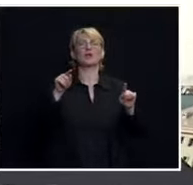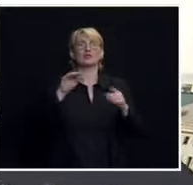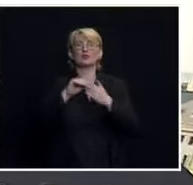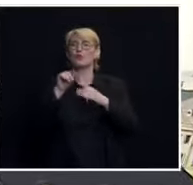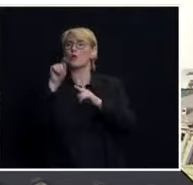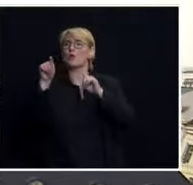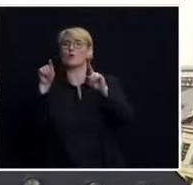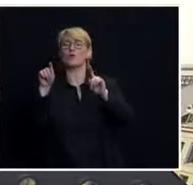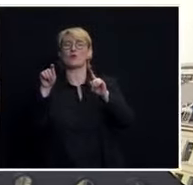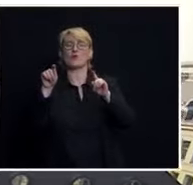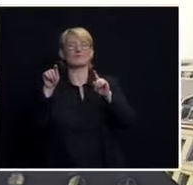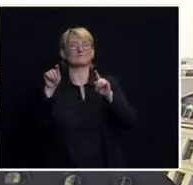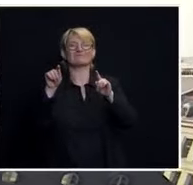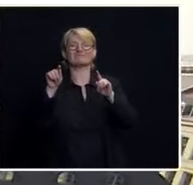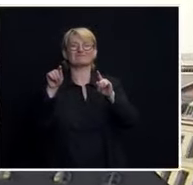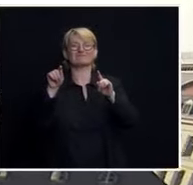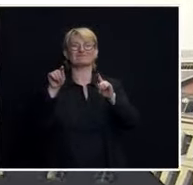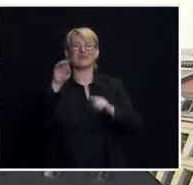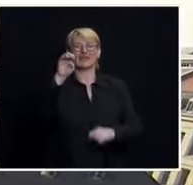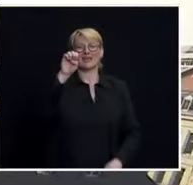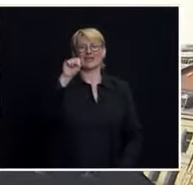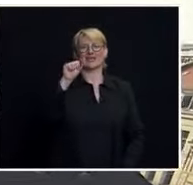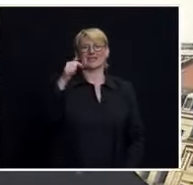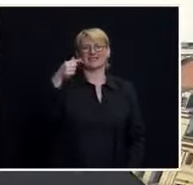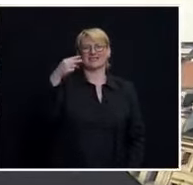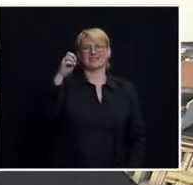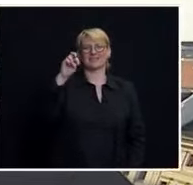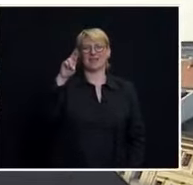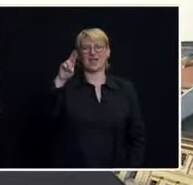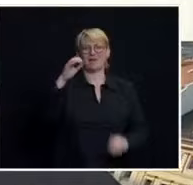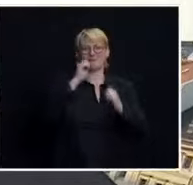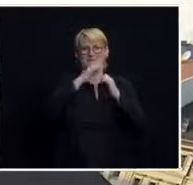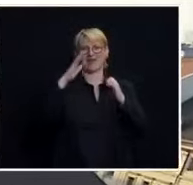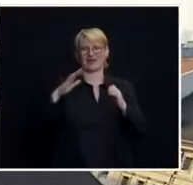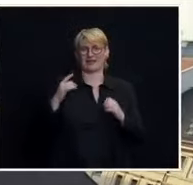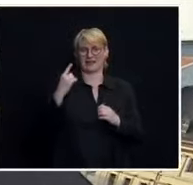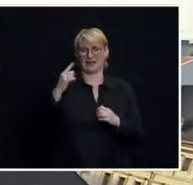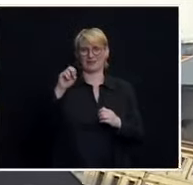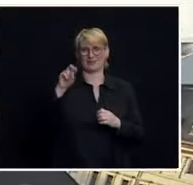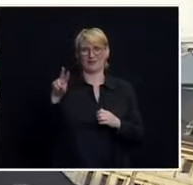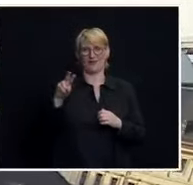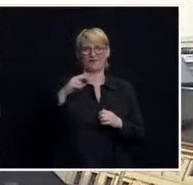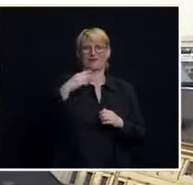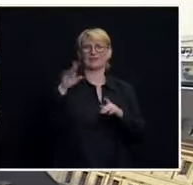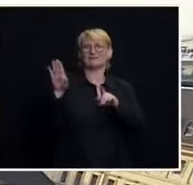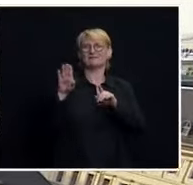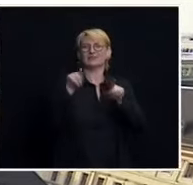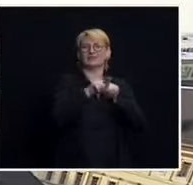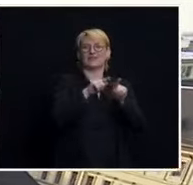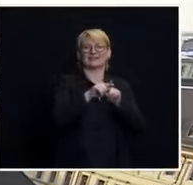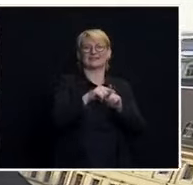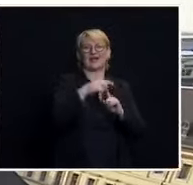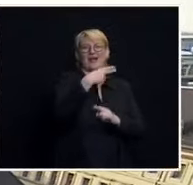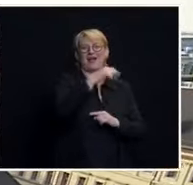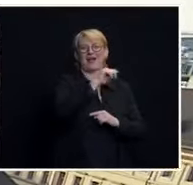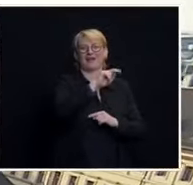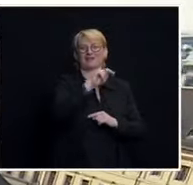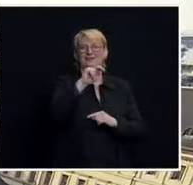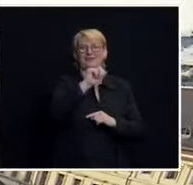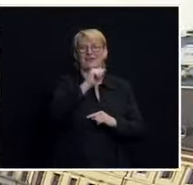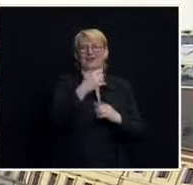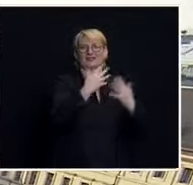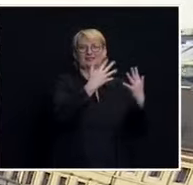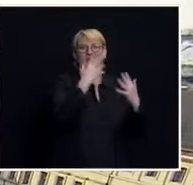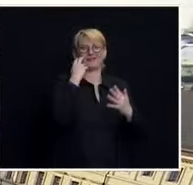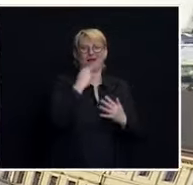Schulen. Esther Berger war 12, ihre Schwester Hanna 10 Jahre alt. Weil